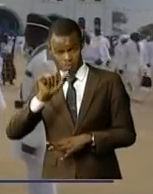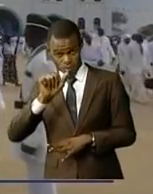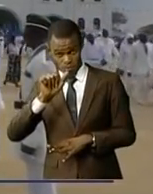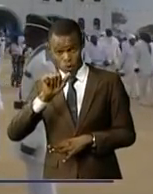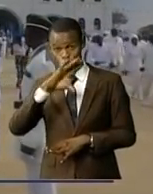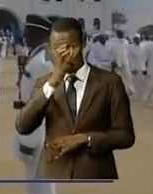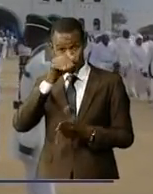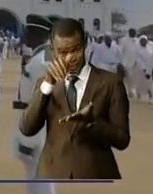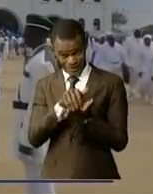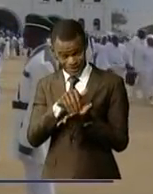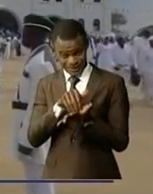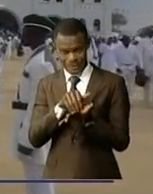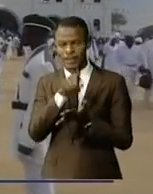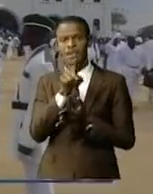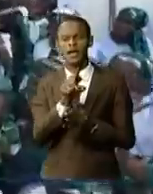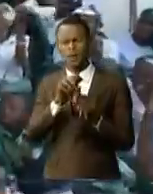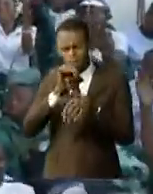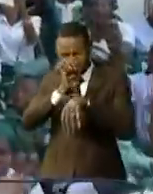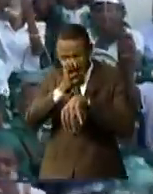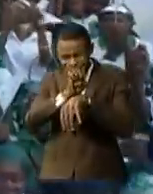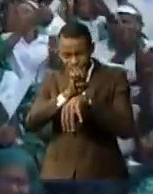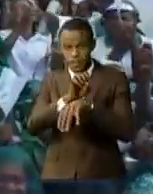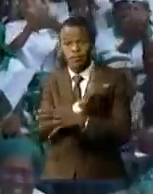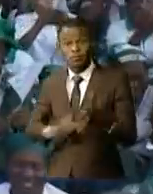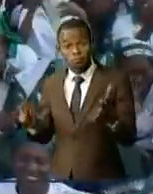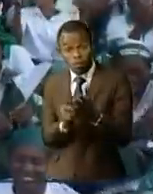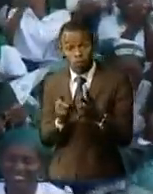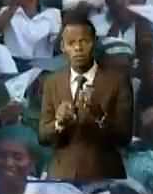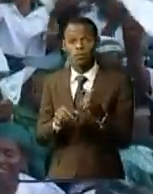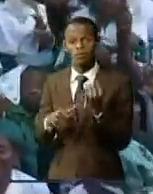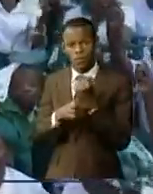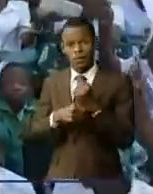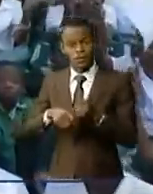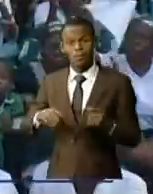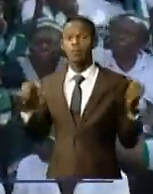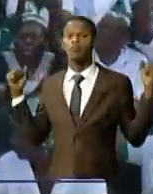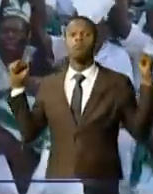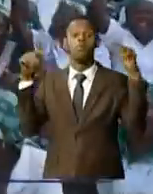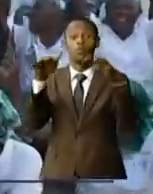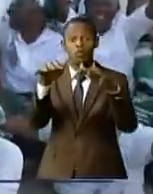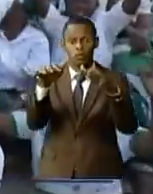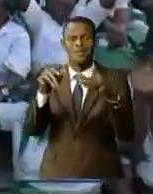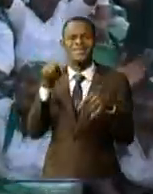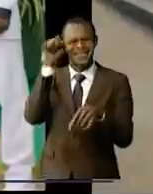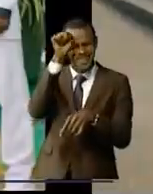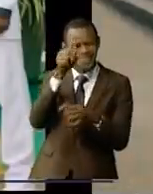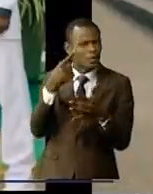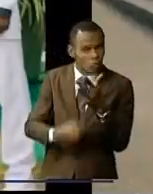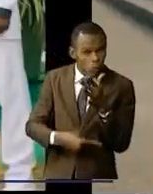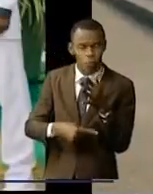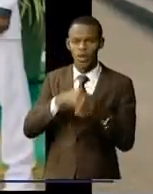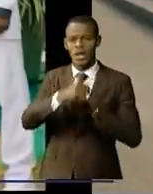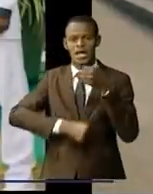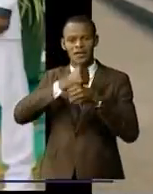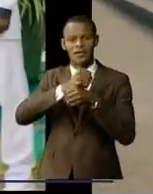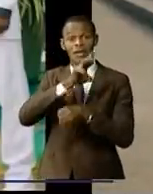au Congo central, en ébullition le mardi 12 octobre 2021, date anniversaire des 70 ans des naissances du chef spirituel